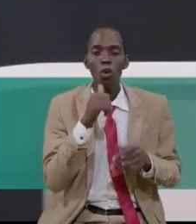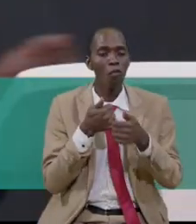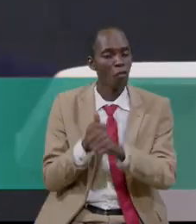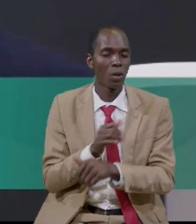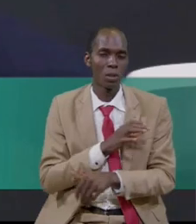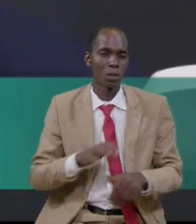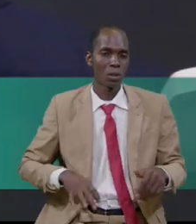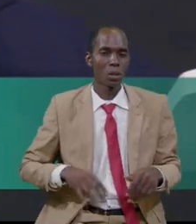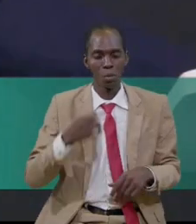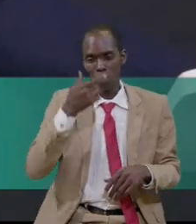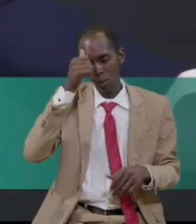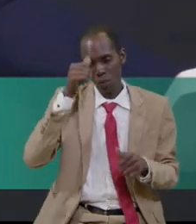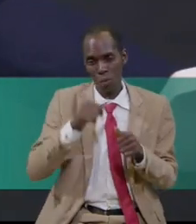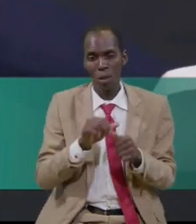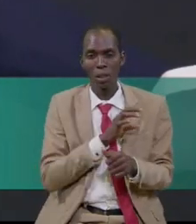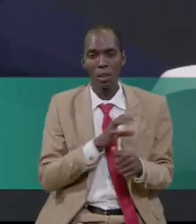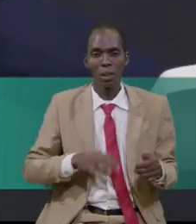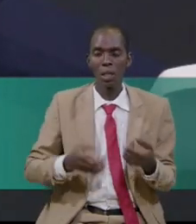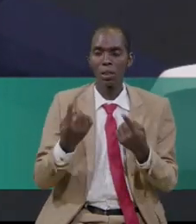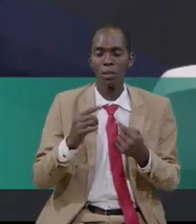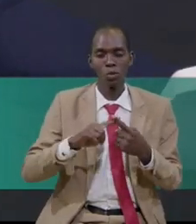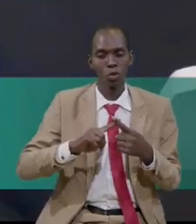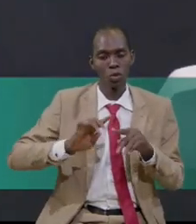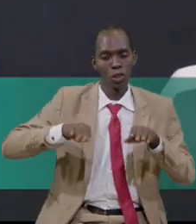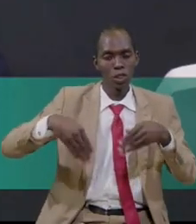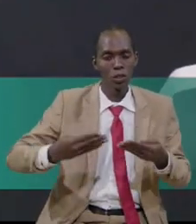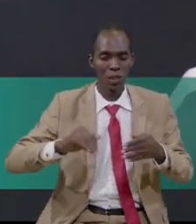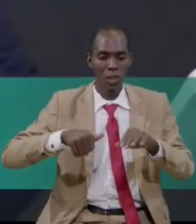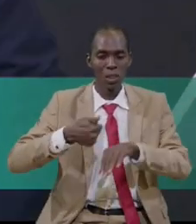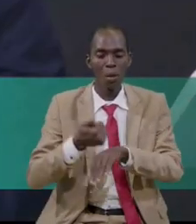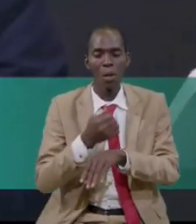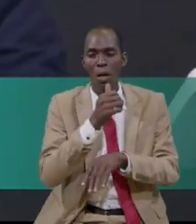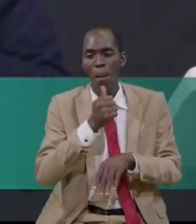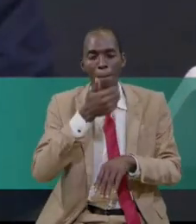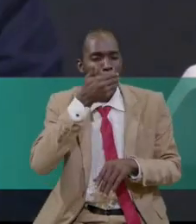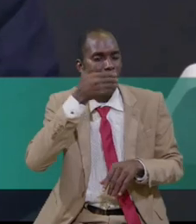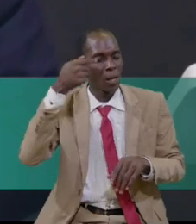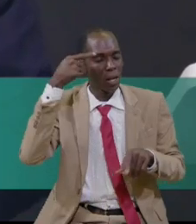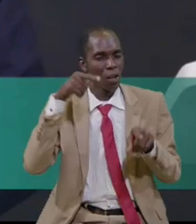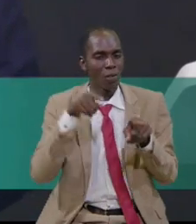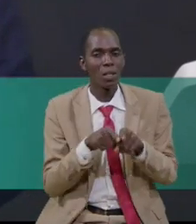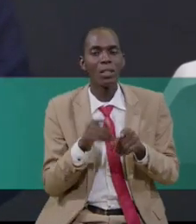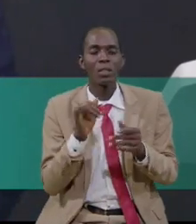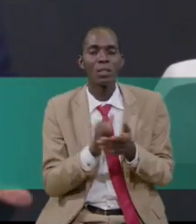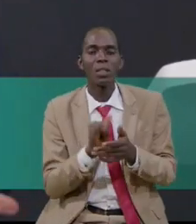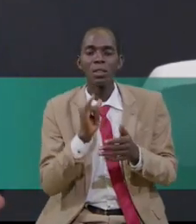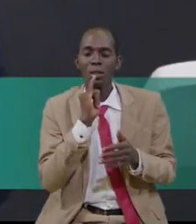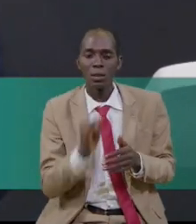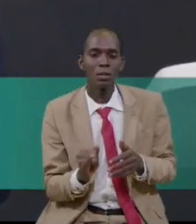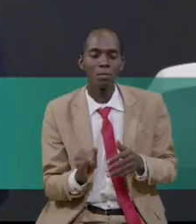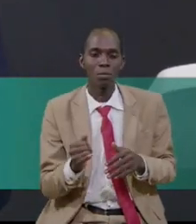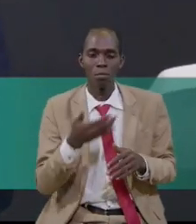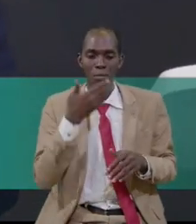Il est venu nous donner la meilleure alliance établie sur de meilleures promesses. Et il